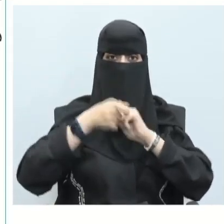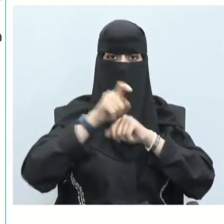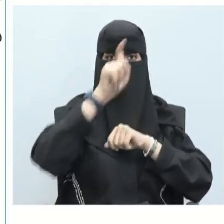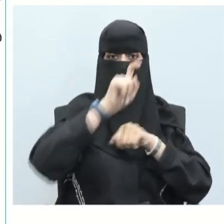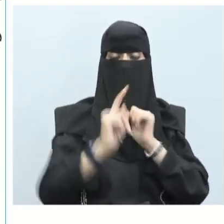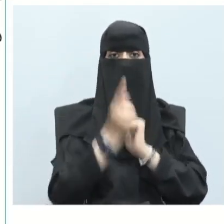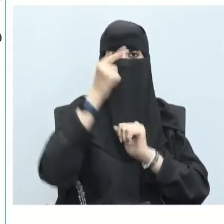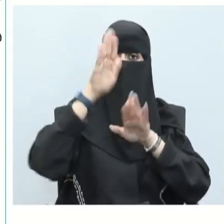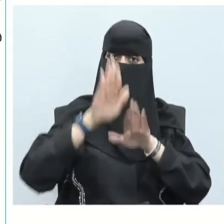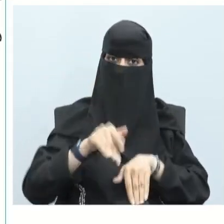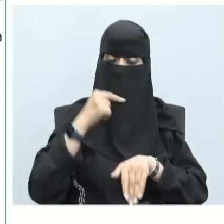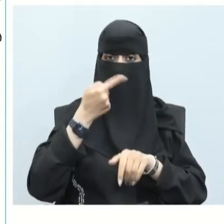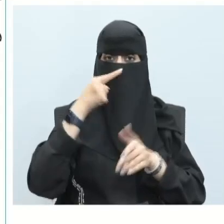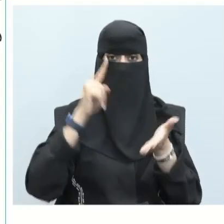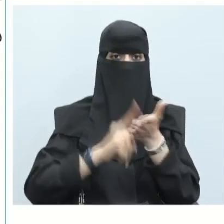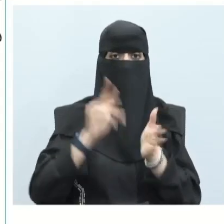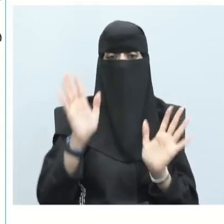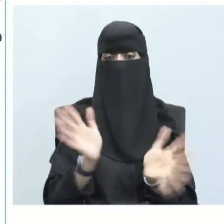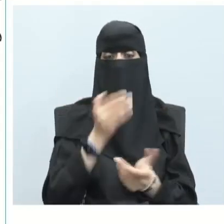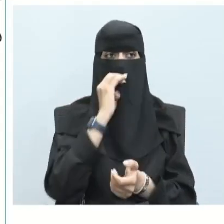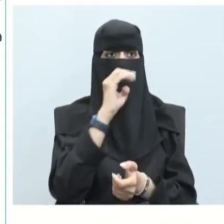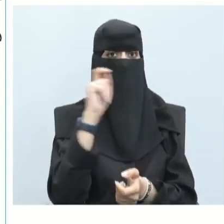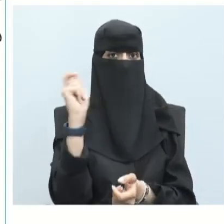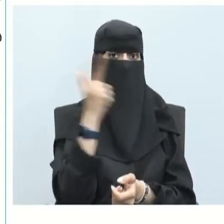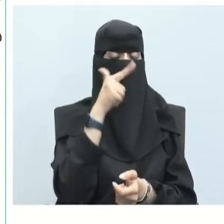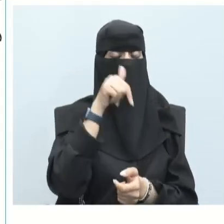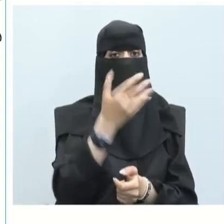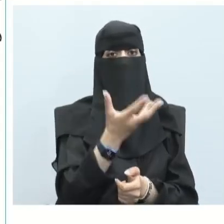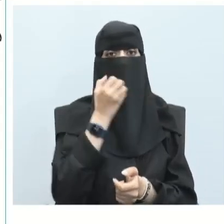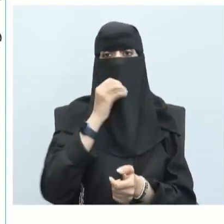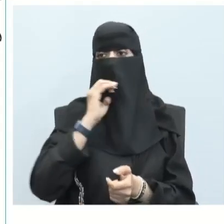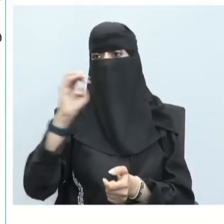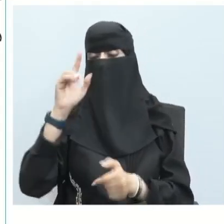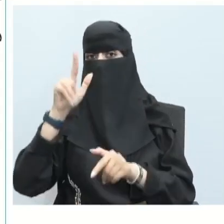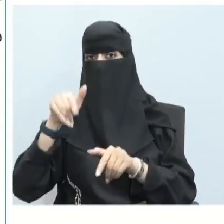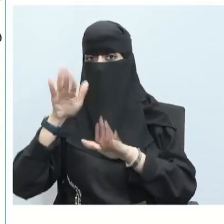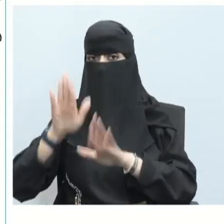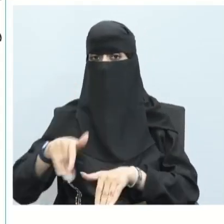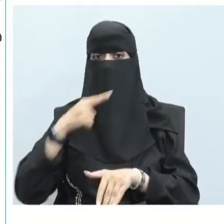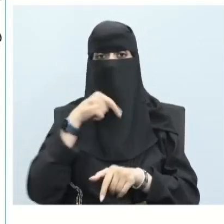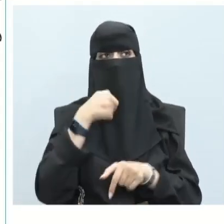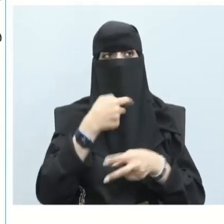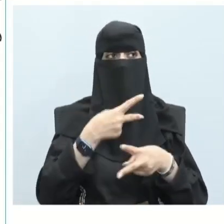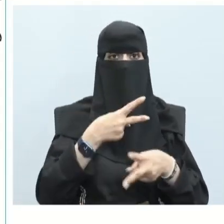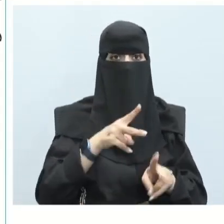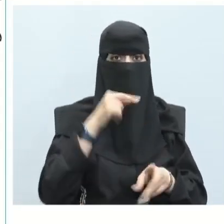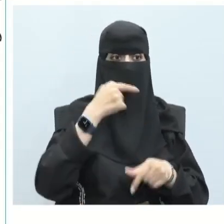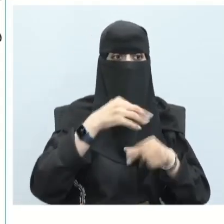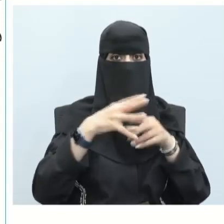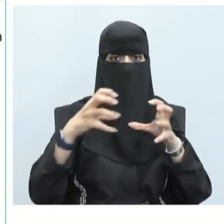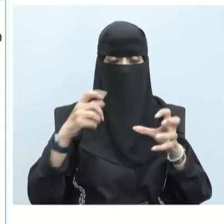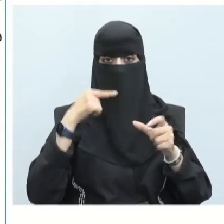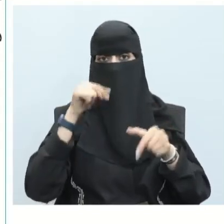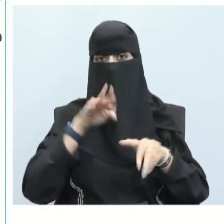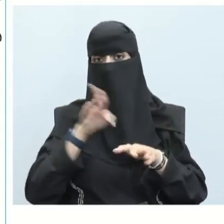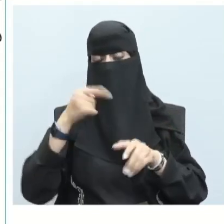واحد بحيث ان اي جواب مباشر يعطيه المجيب يوقعه في الاعتراف بهذه الفروض